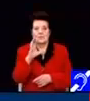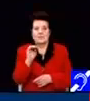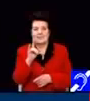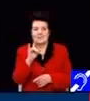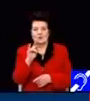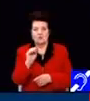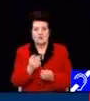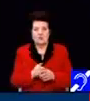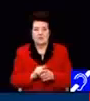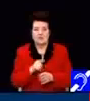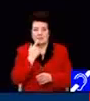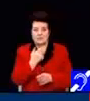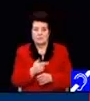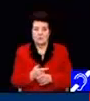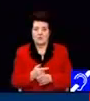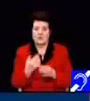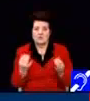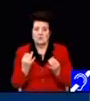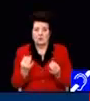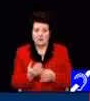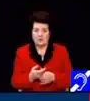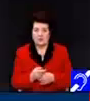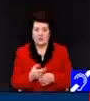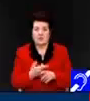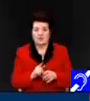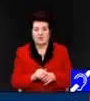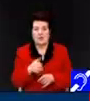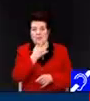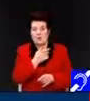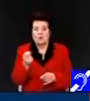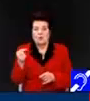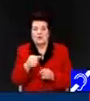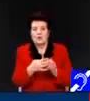la niciunul din istorici, fiindcă el așa a simțit-o. În perioada